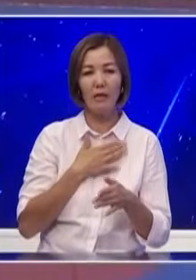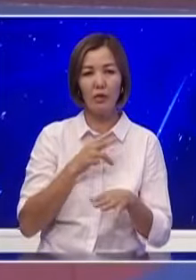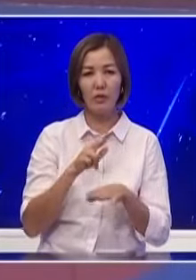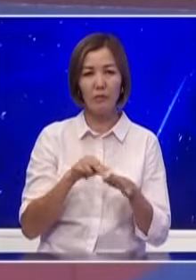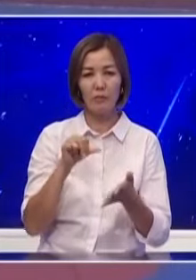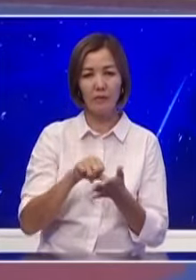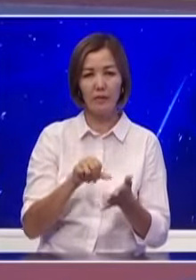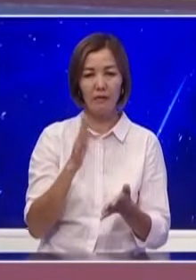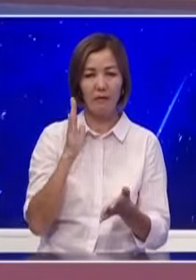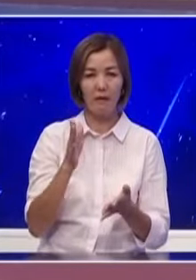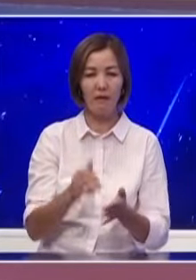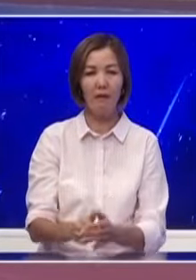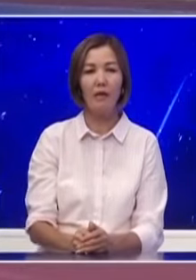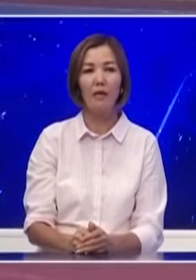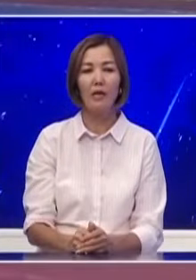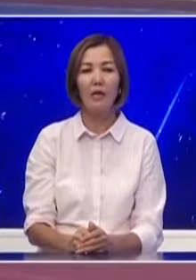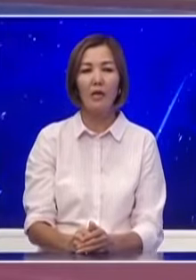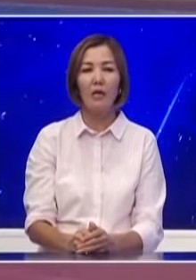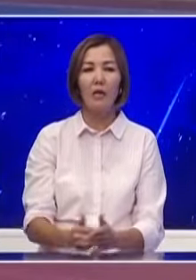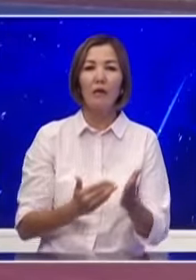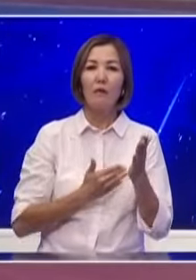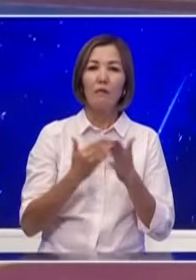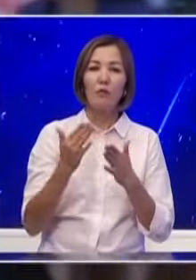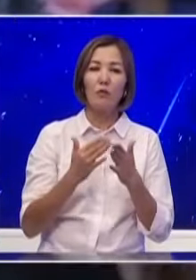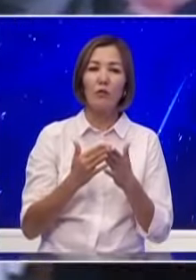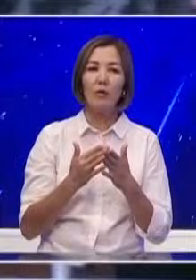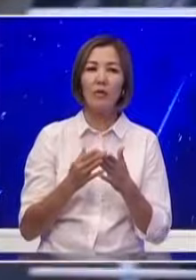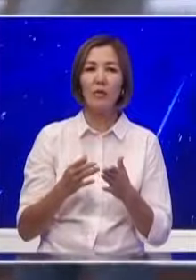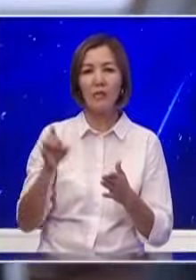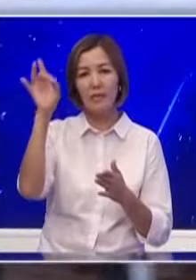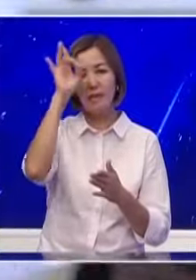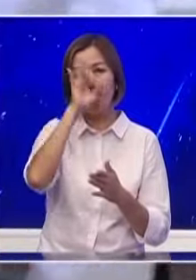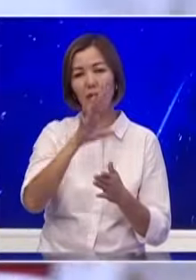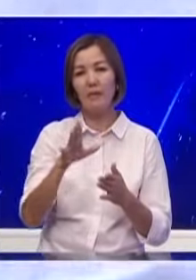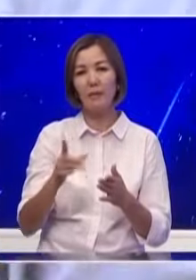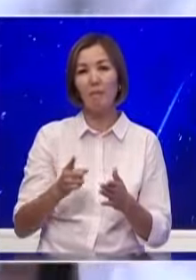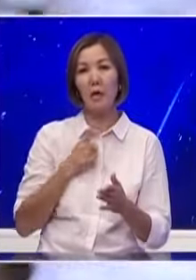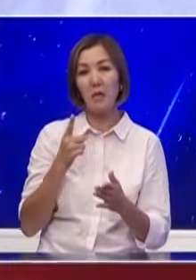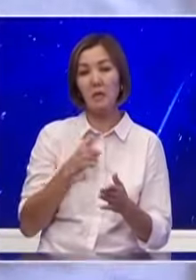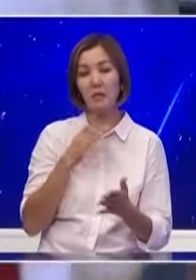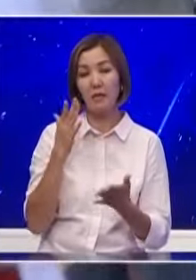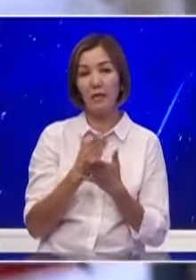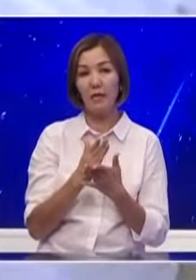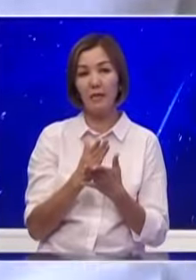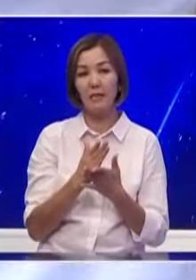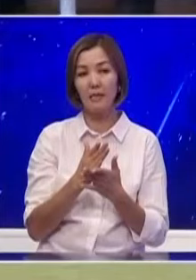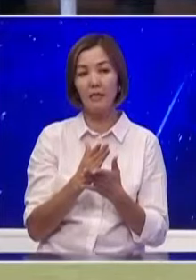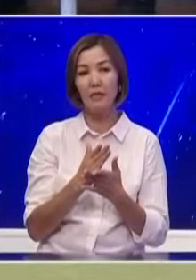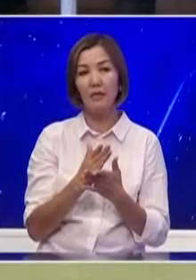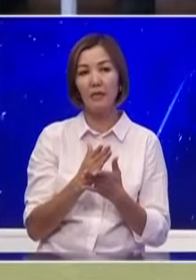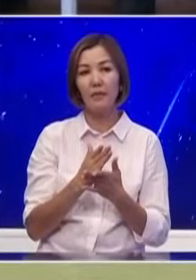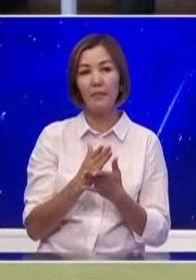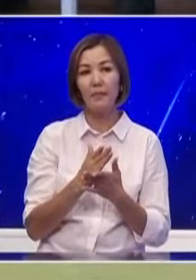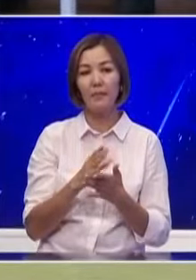сотрудников. Многие участники, кроме высоких специальных званий, имеют не менее высокие спортивные достижения и разряды. Борьбу